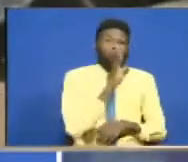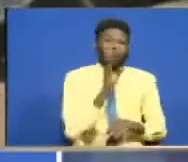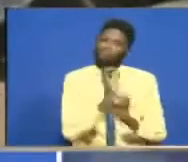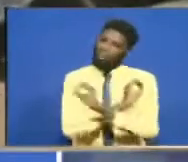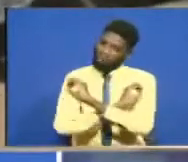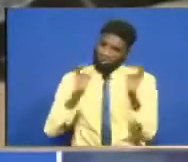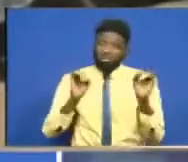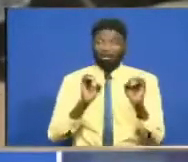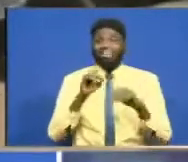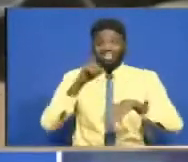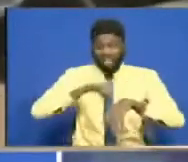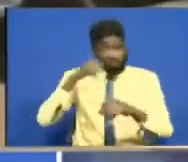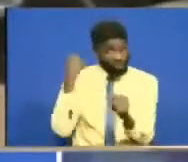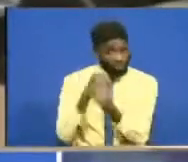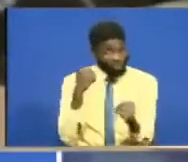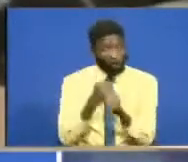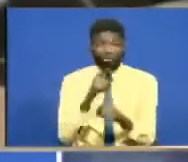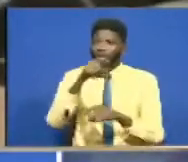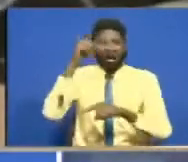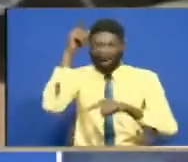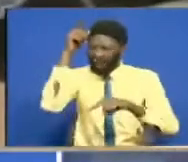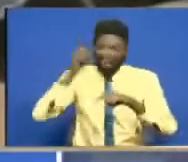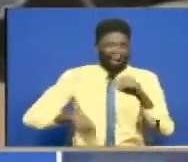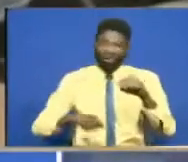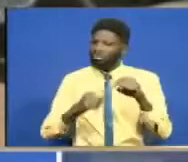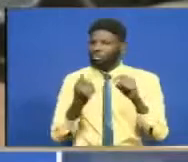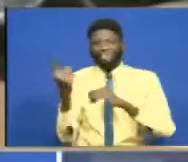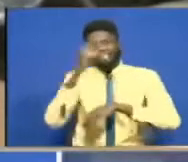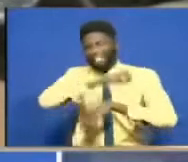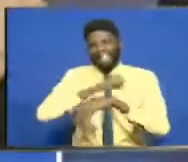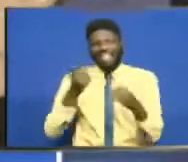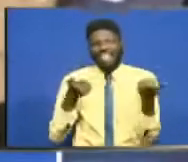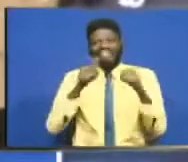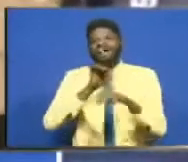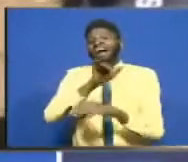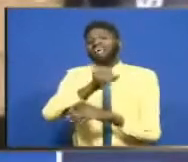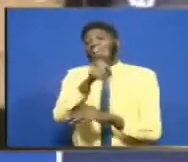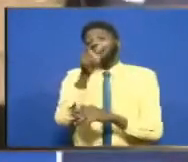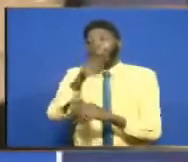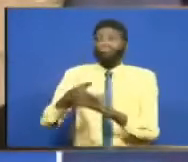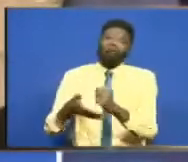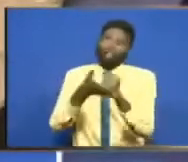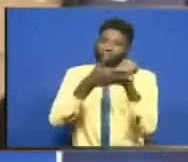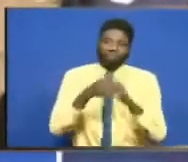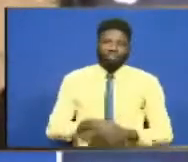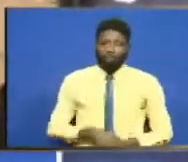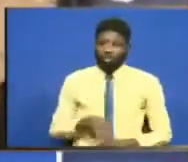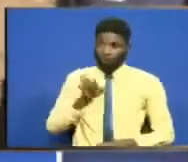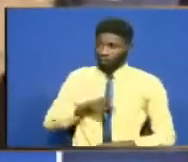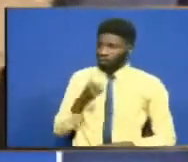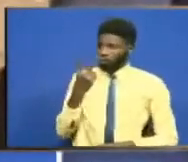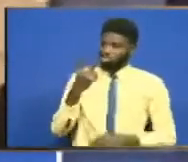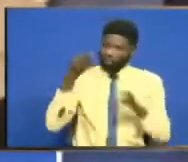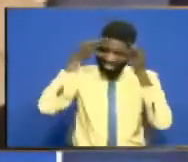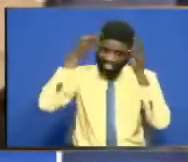kazi ukifanya hakuna siku utaiomba usaidizi kwa mtu. These two women have chosen to